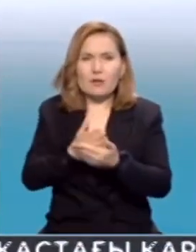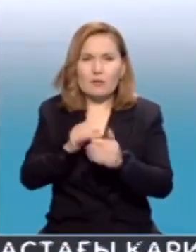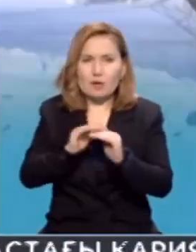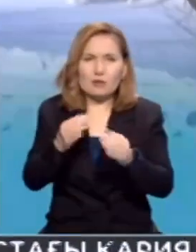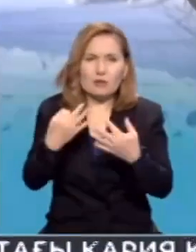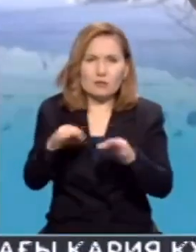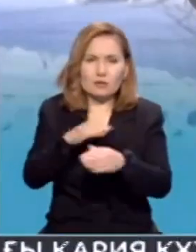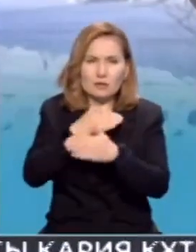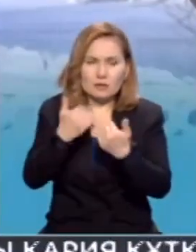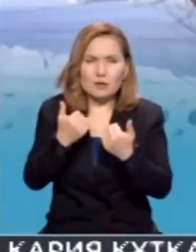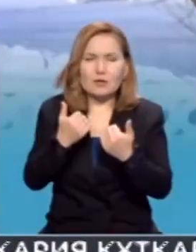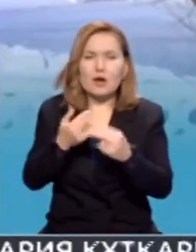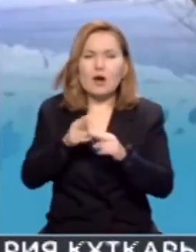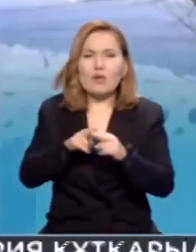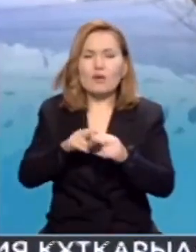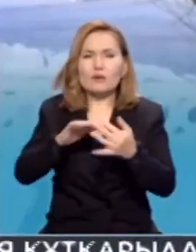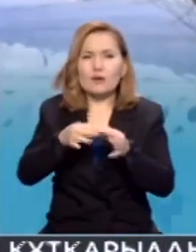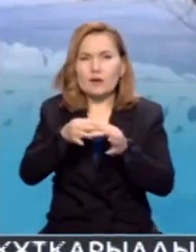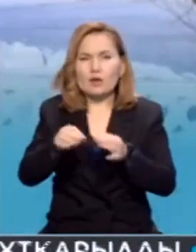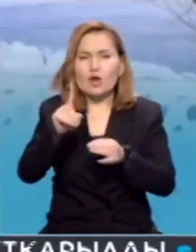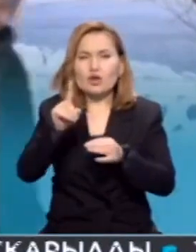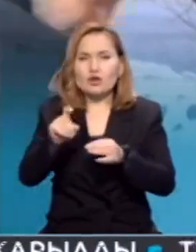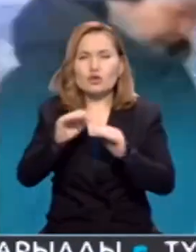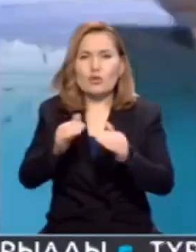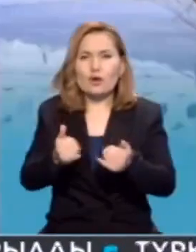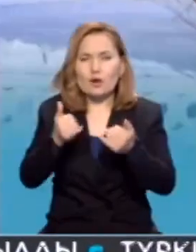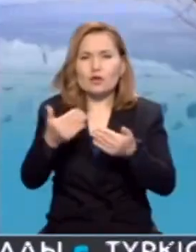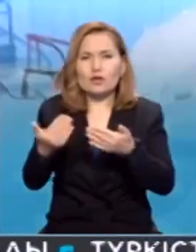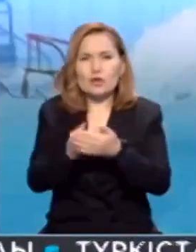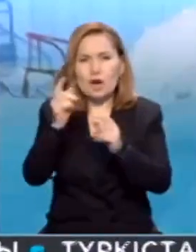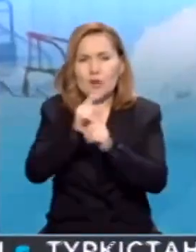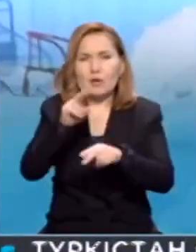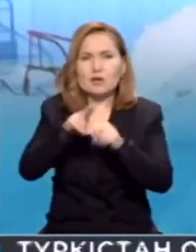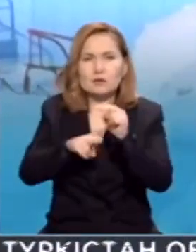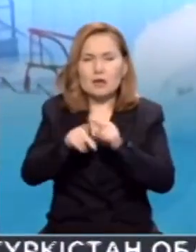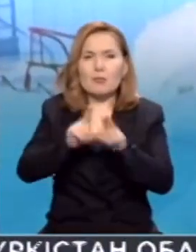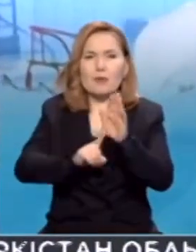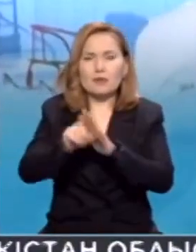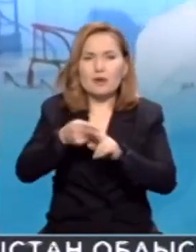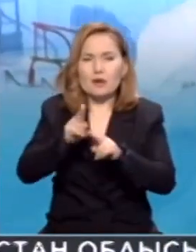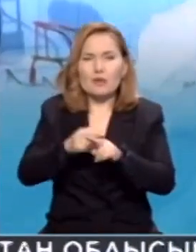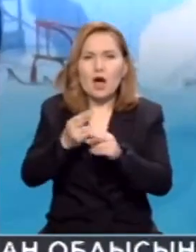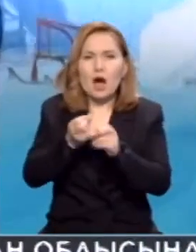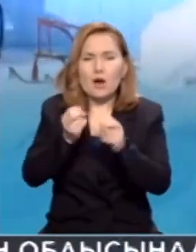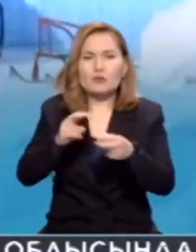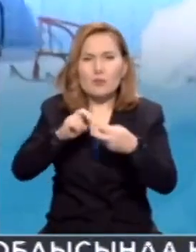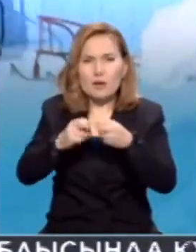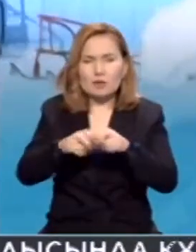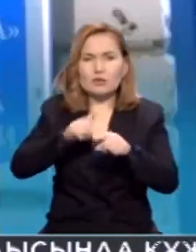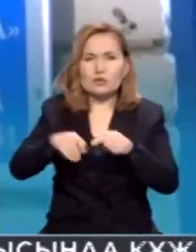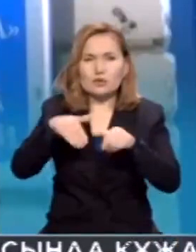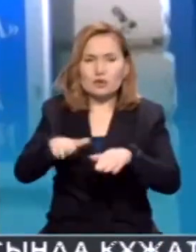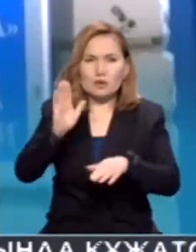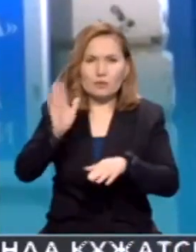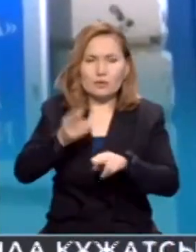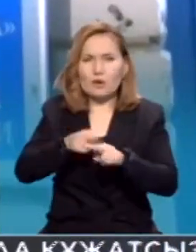отырамыз. Еңбек ауылында биыл 100 оқушыға шақталған жаңа ғимараттың құрылысы басталады. Яғни мұнда қауіпсіздік мәселесі көп ұзамай толық